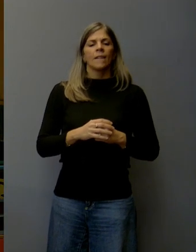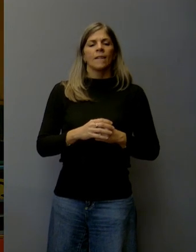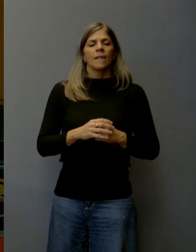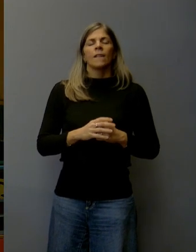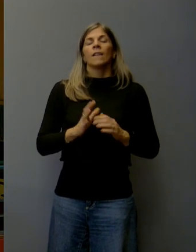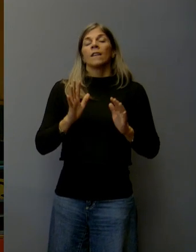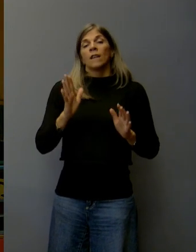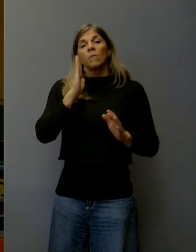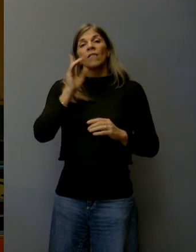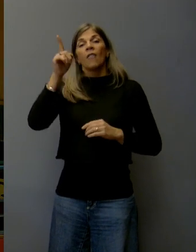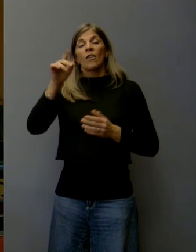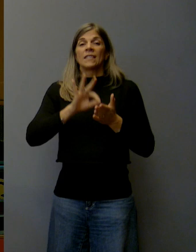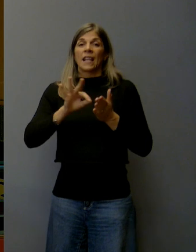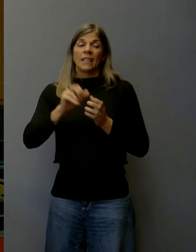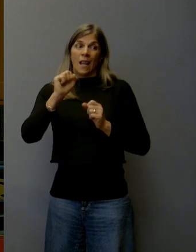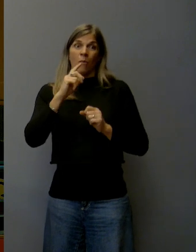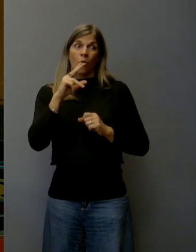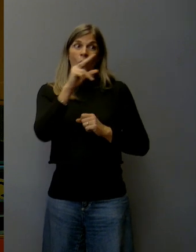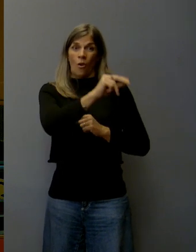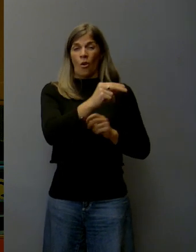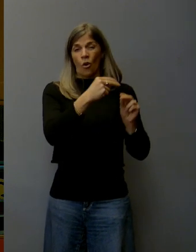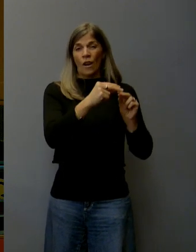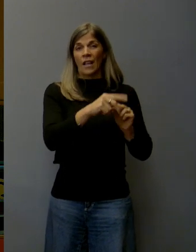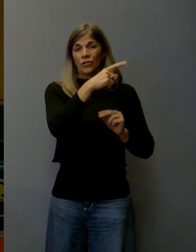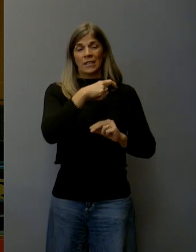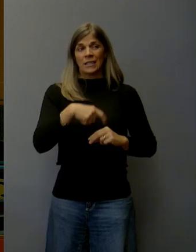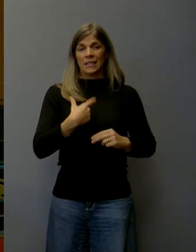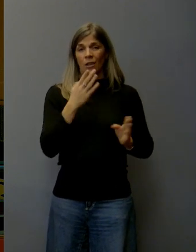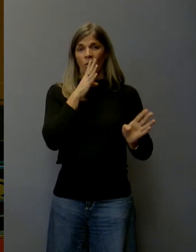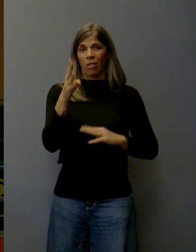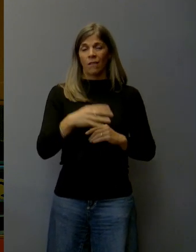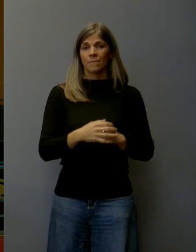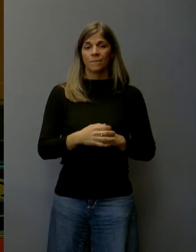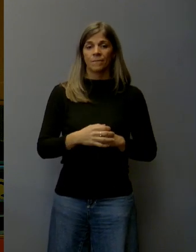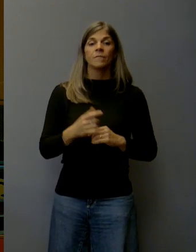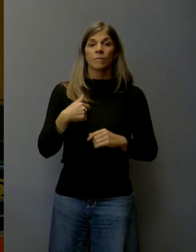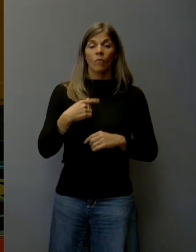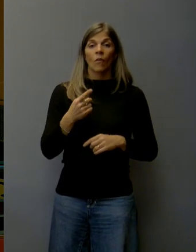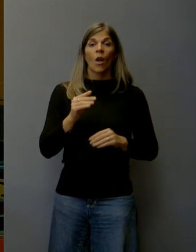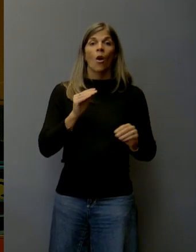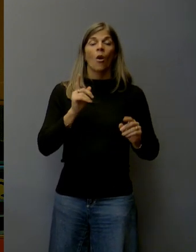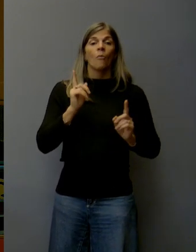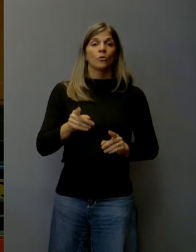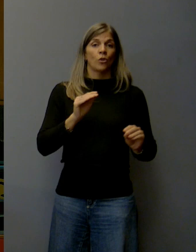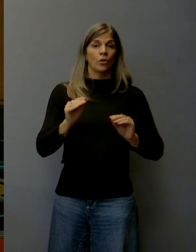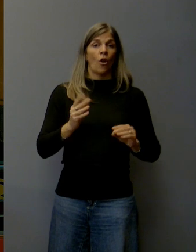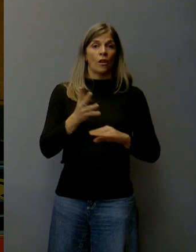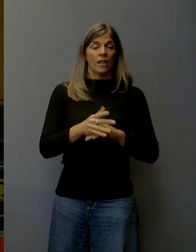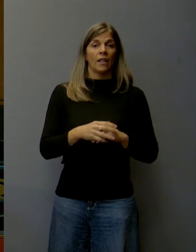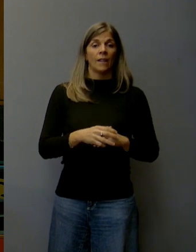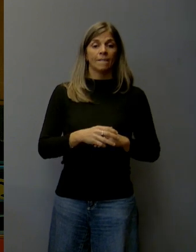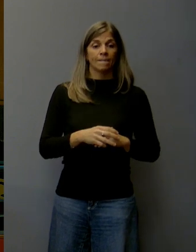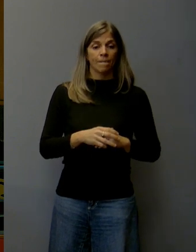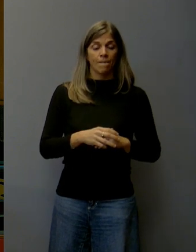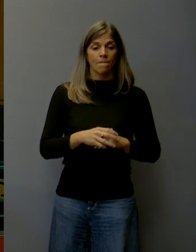il suo intervento sulla mozione d'ordine cioè cerchiamo la mozione d'ordine che ripeto Ormai